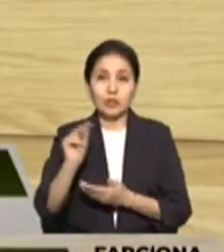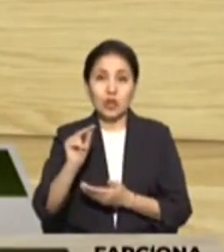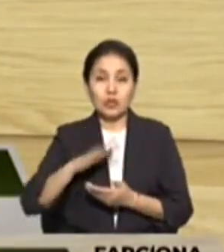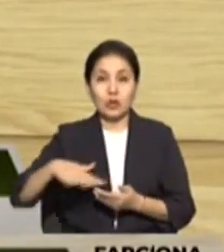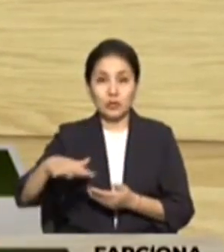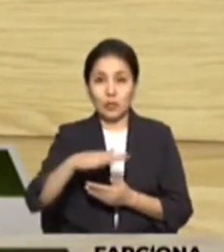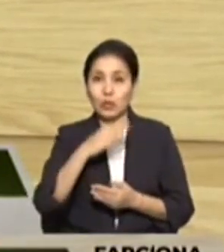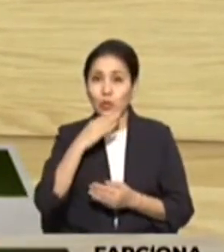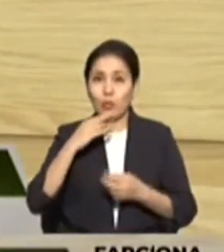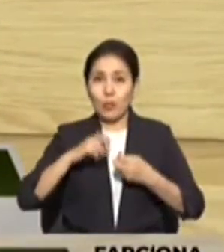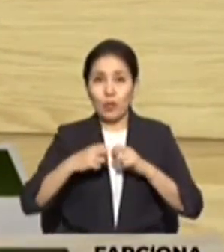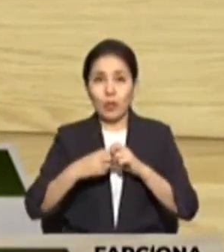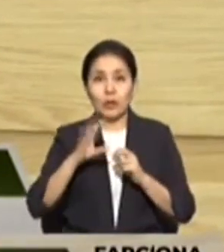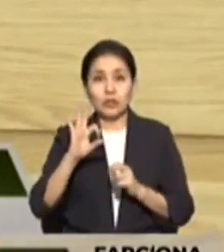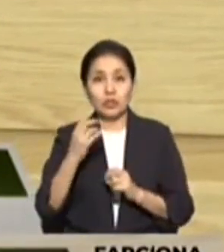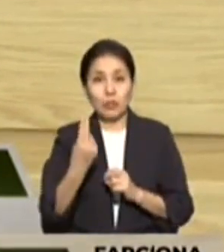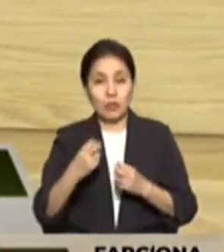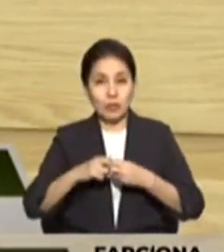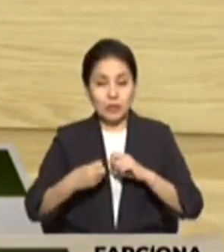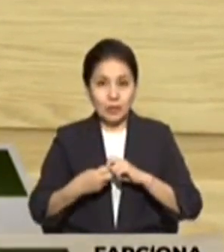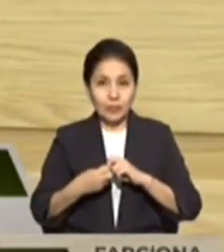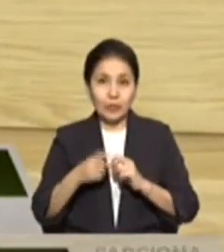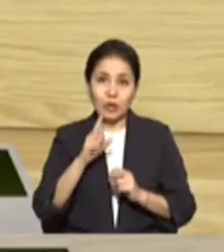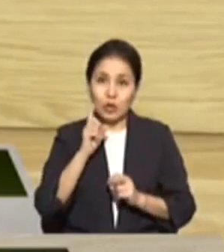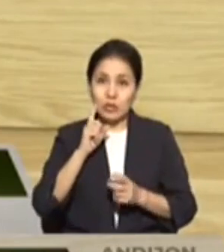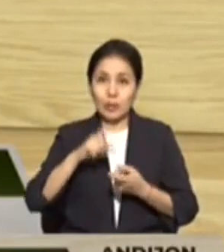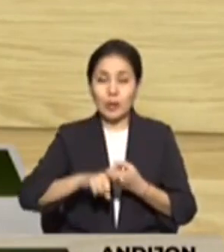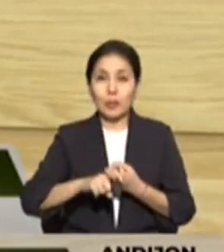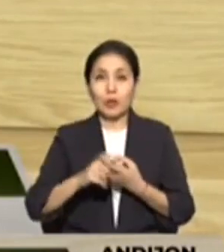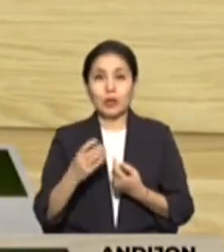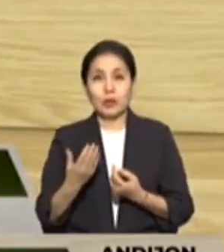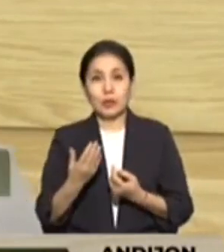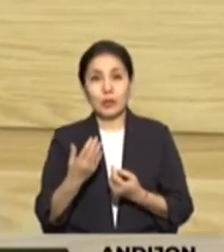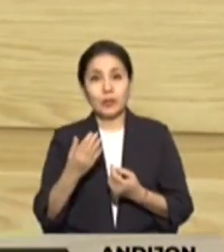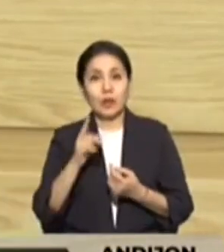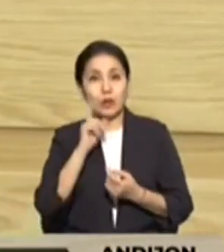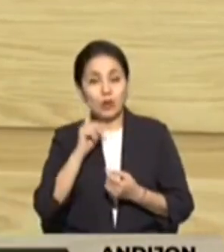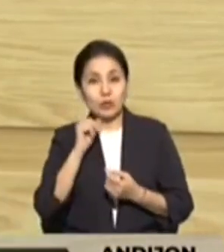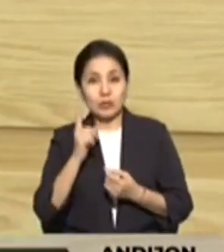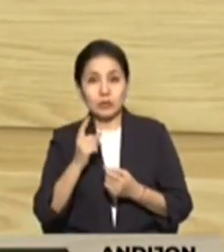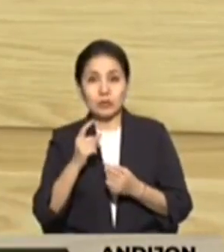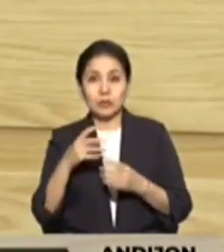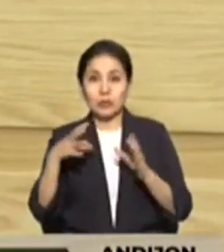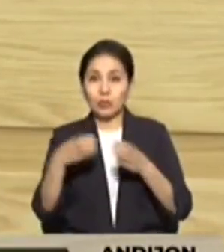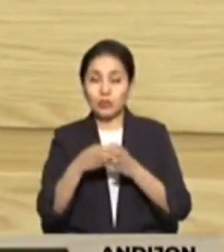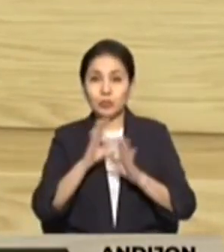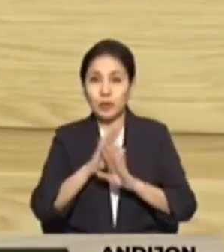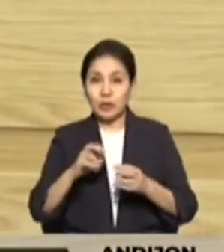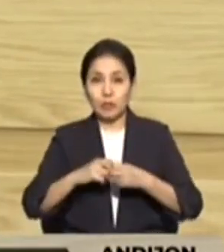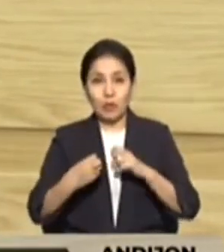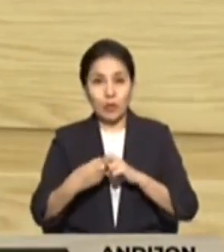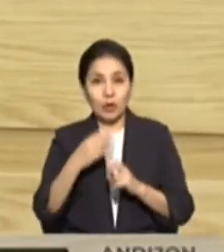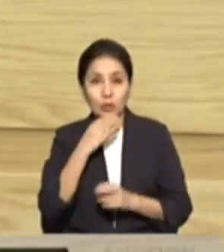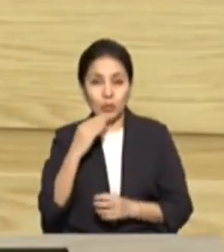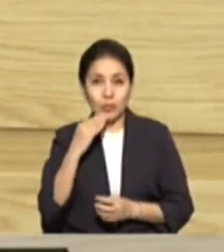tumanida juda ko'p muammolarimiz, ijtimoiy masalalar, bu yoshlar bilan bog'liq o'tdi muammolarimiz, uyushmagan yoshlar bilan bog'liq juda ko'p muammolarimiz